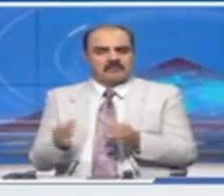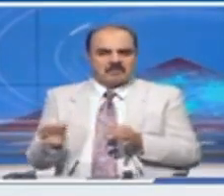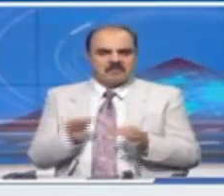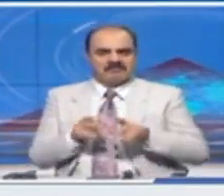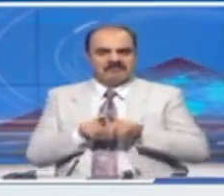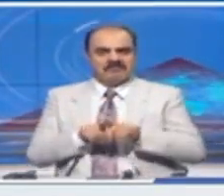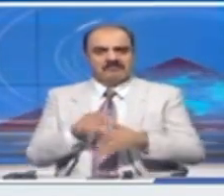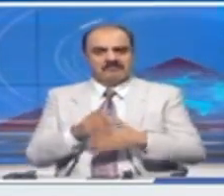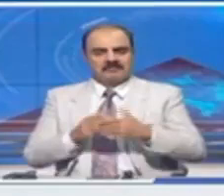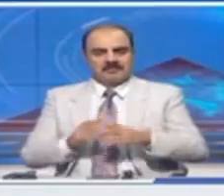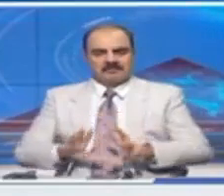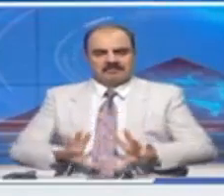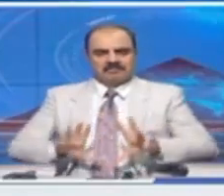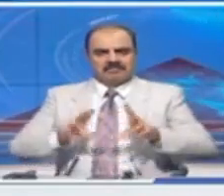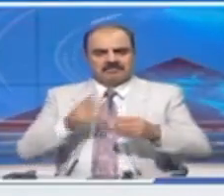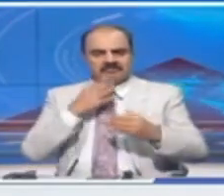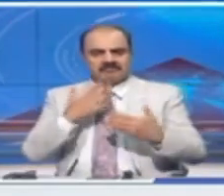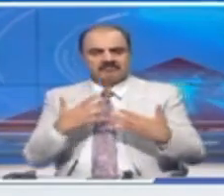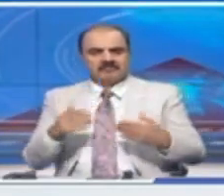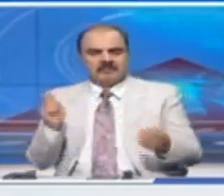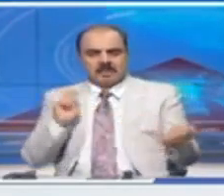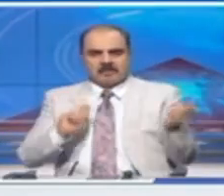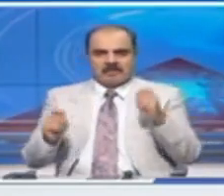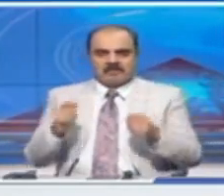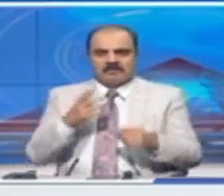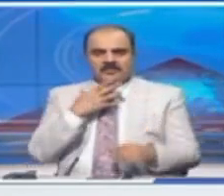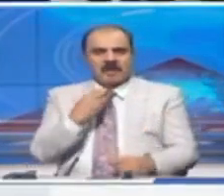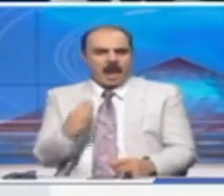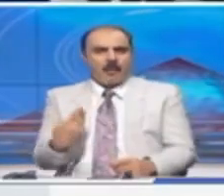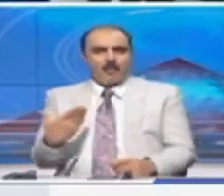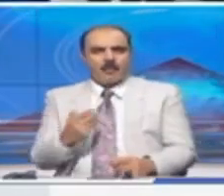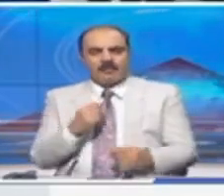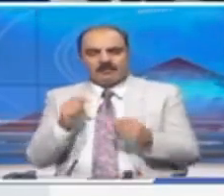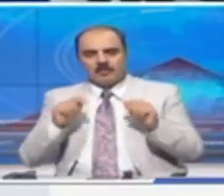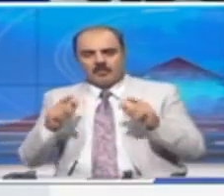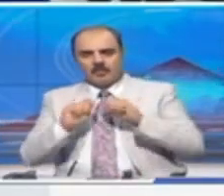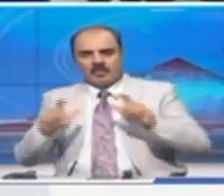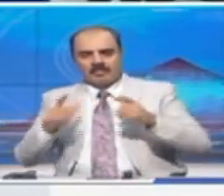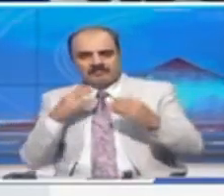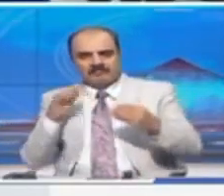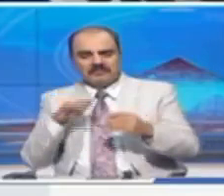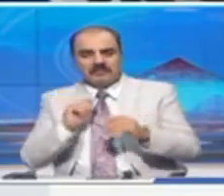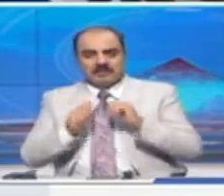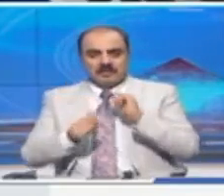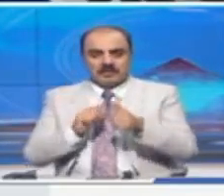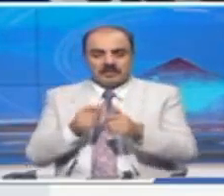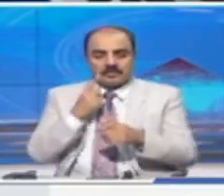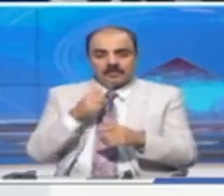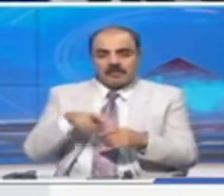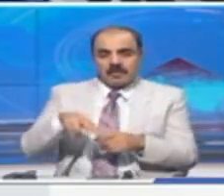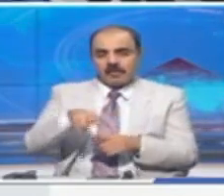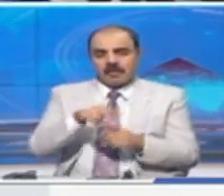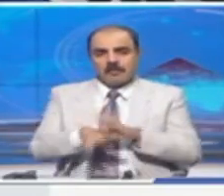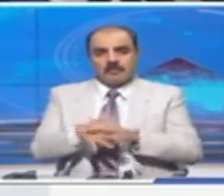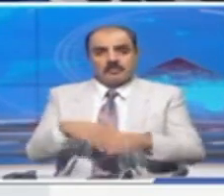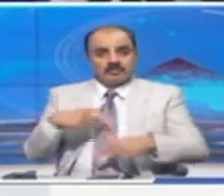الحضري للمباني ورفع كفاءتها وتطويرها لتكون في أبهى وأجمل صورة. جاء ذلك خلال تفقد شعراوي